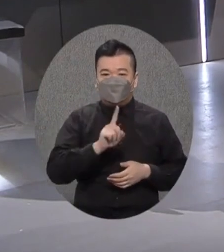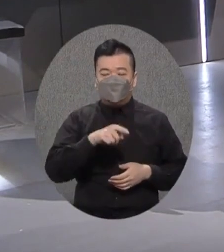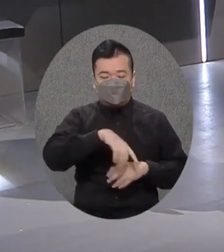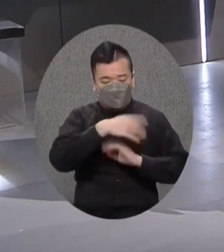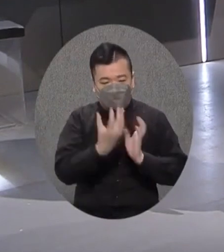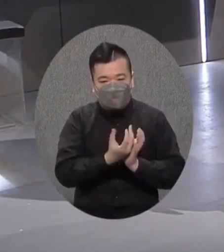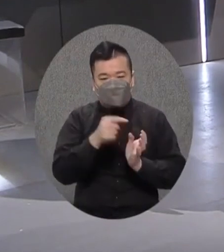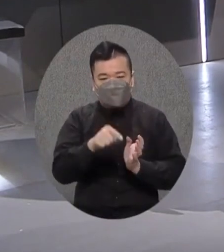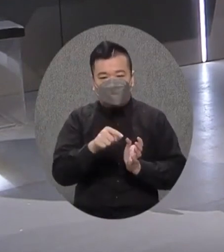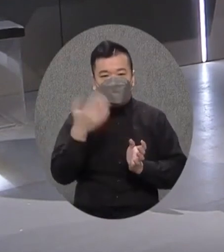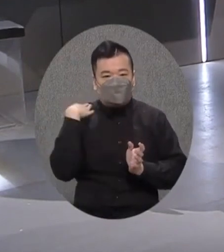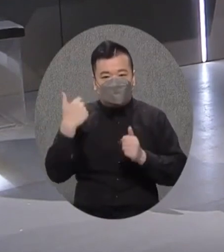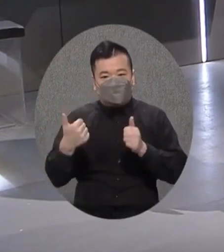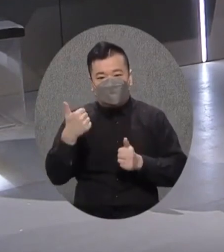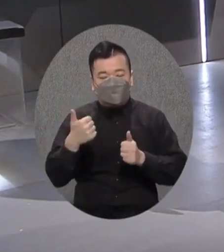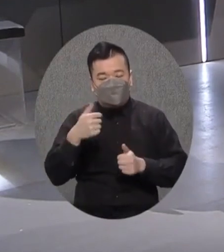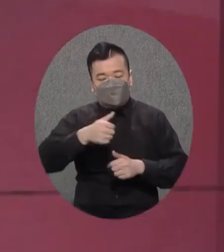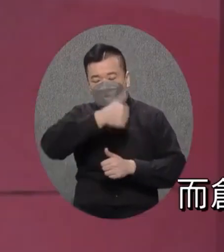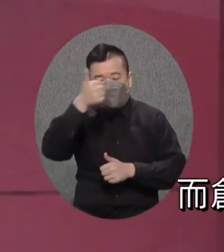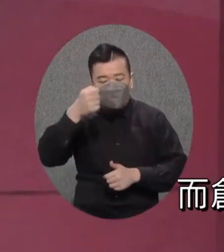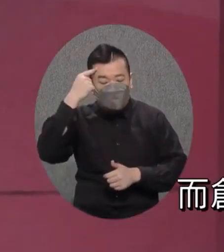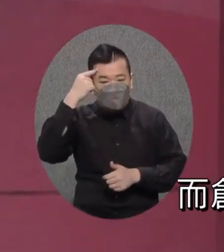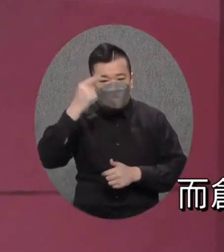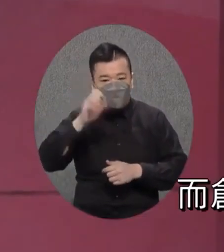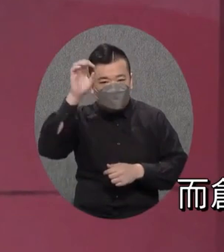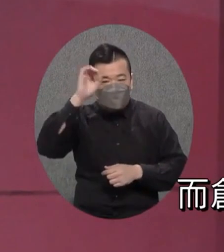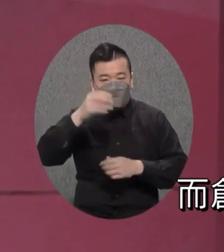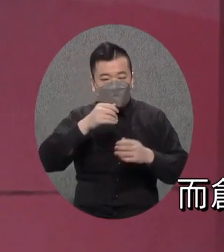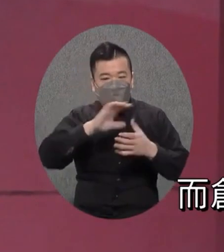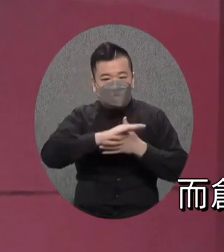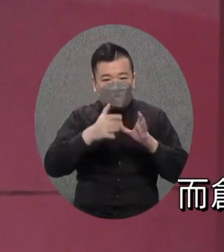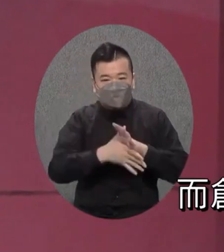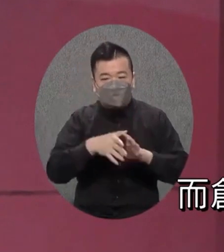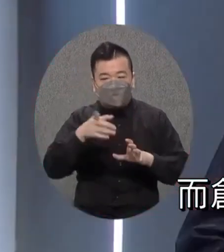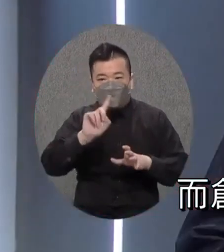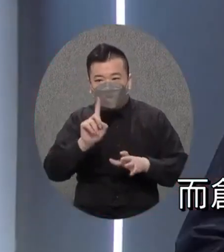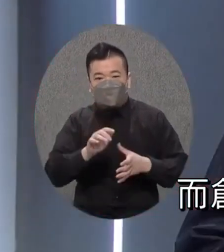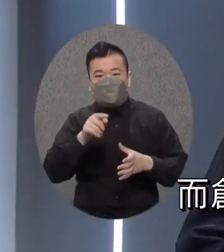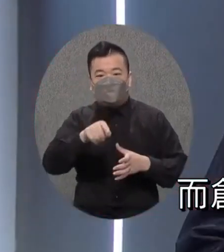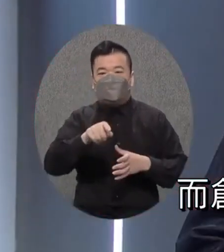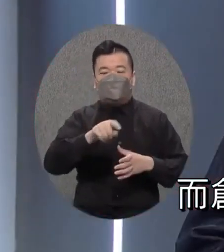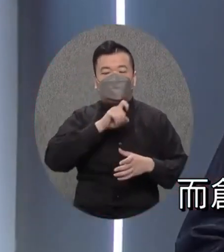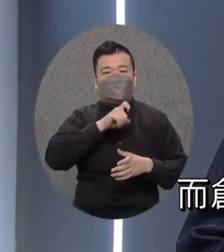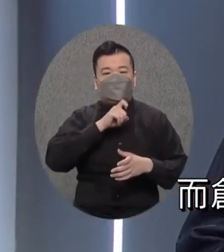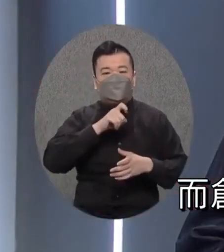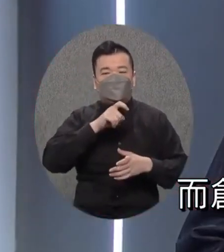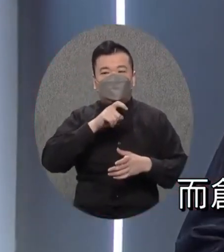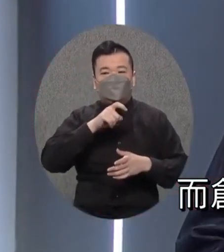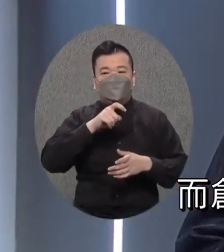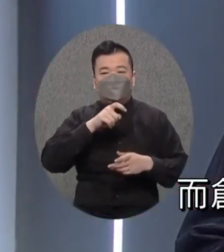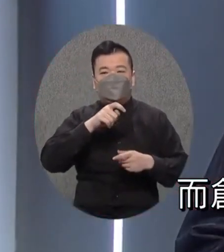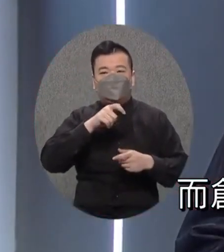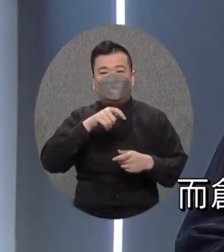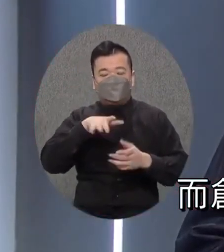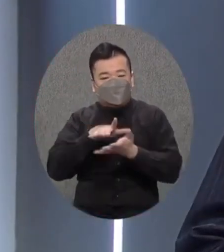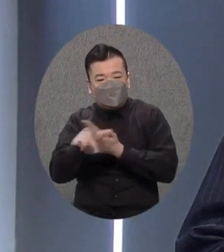件會比以前成熟啦。而創意文化工業亦都係佢哋會 作為 係啦一個投身嘅一個專